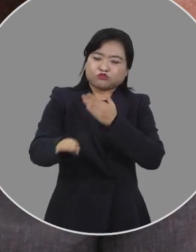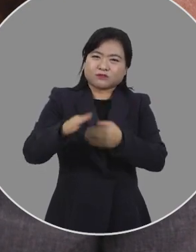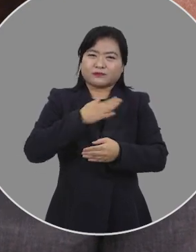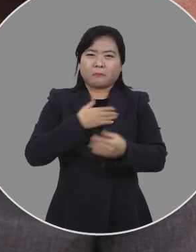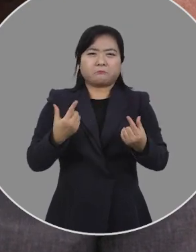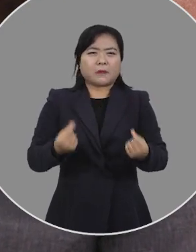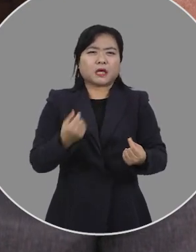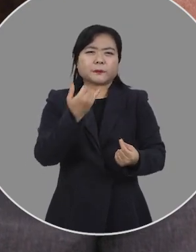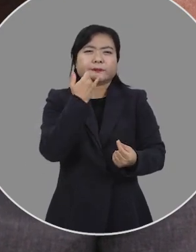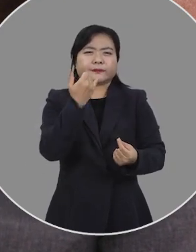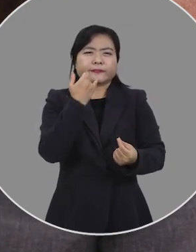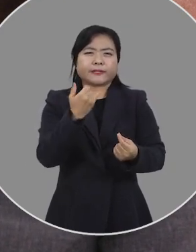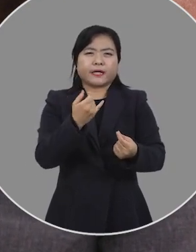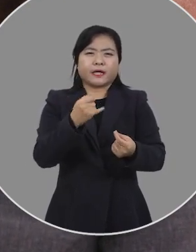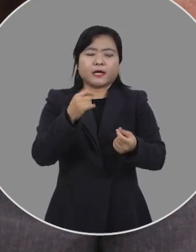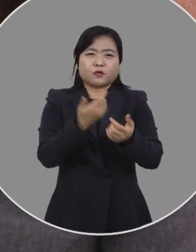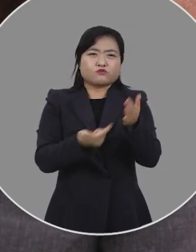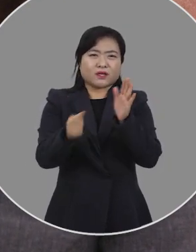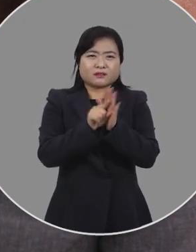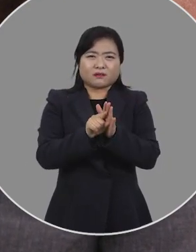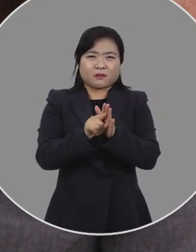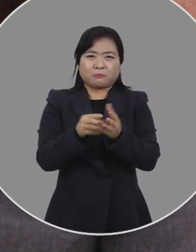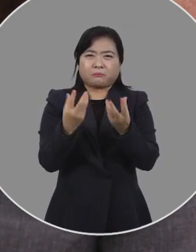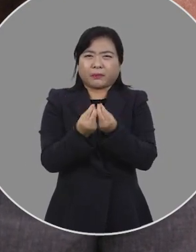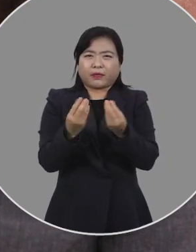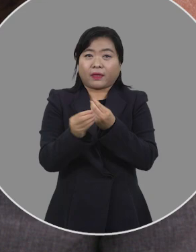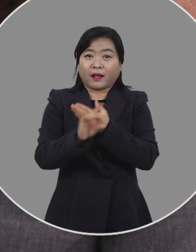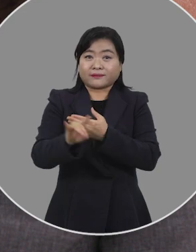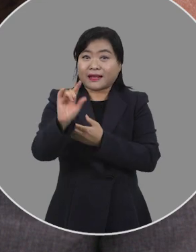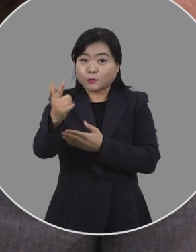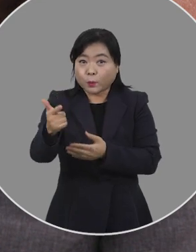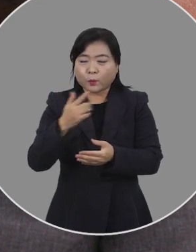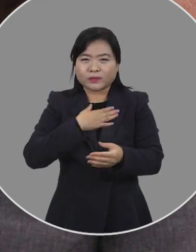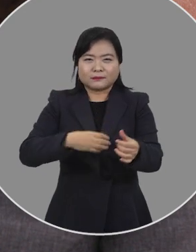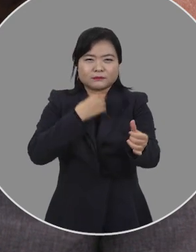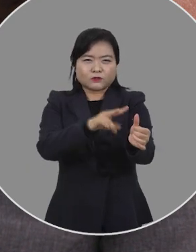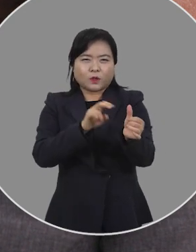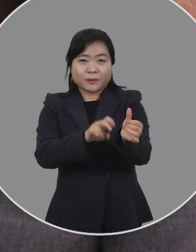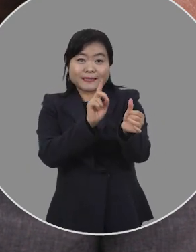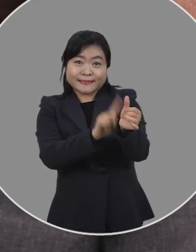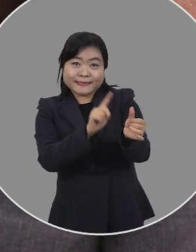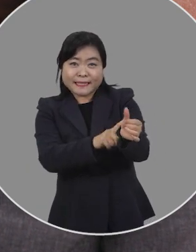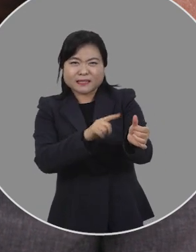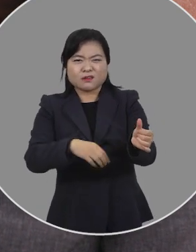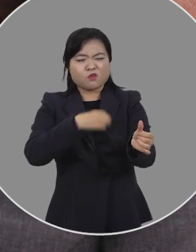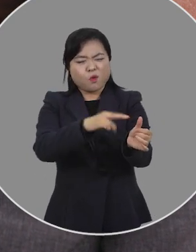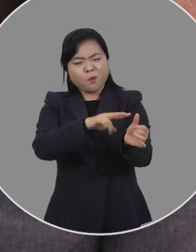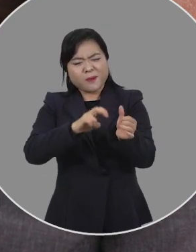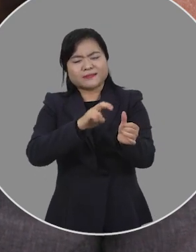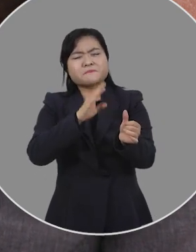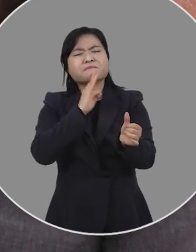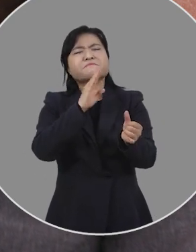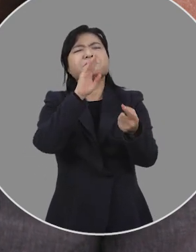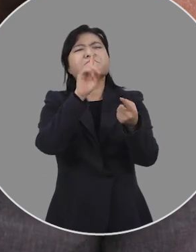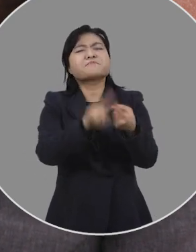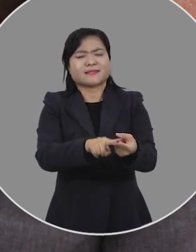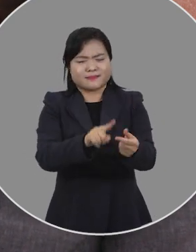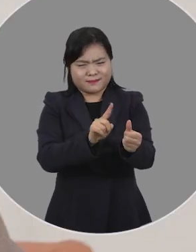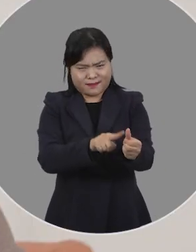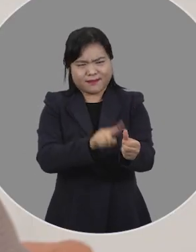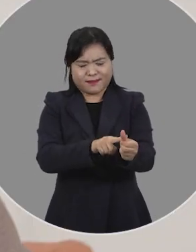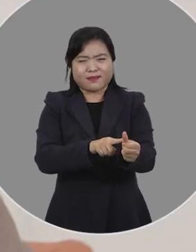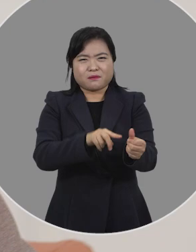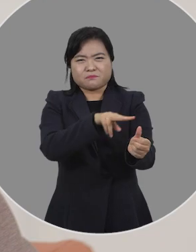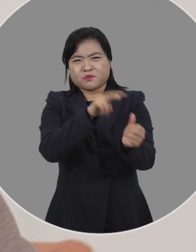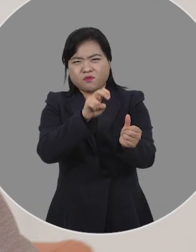지금 무마시키는 게 아니고 그 자기가 혐오하는 대상이 혐오 받을 만한 마땅한 대상이라는